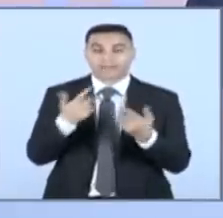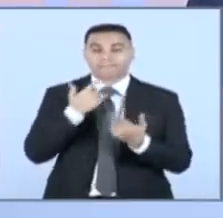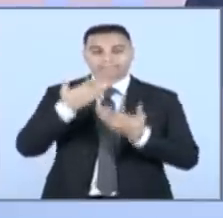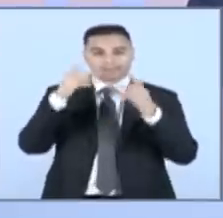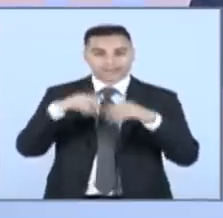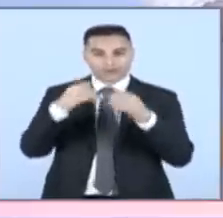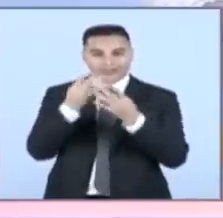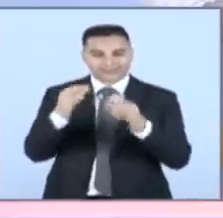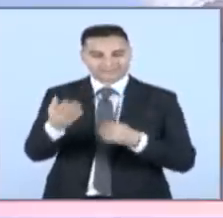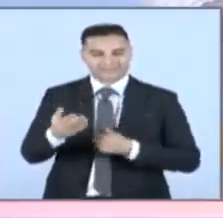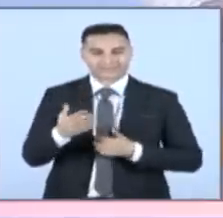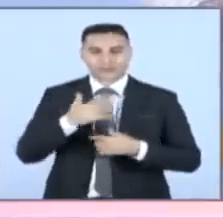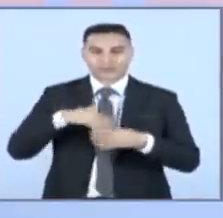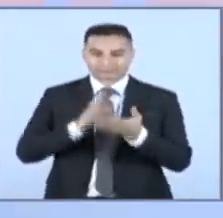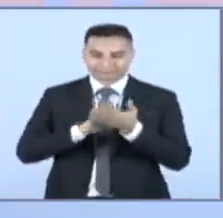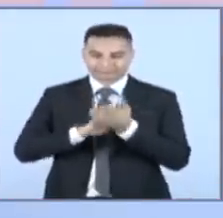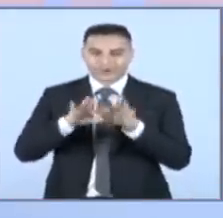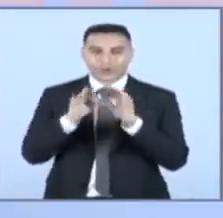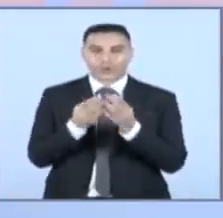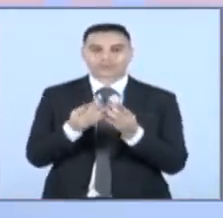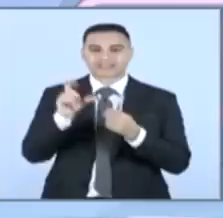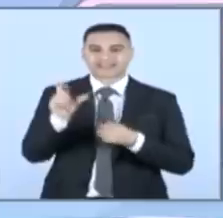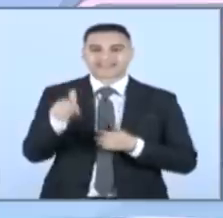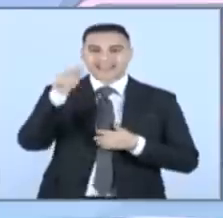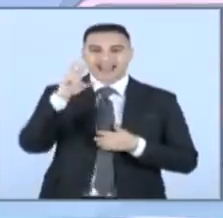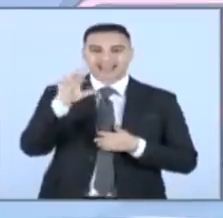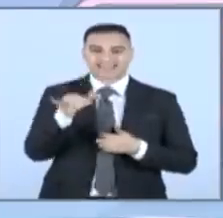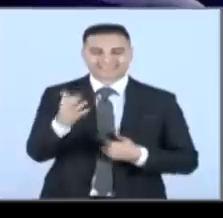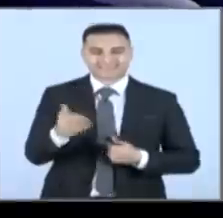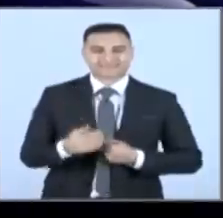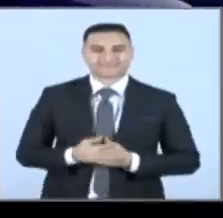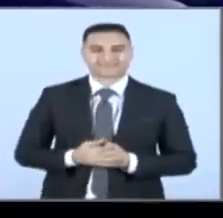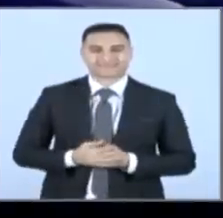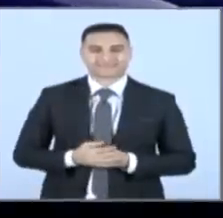بتمنى لكم كل التوفيق. نحيي كلنا عائلة نيازي.